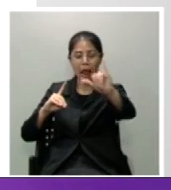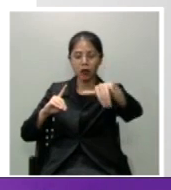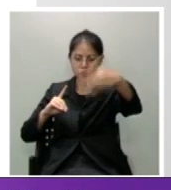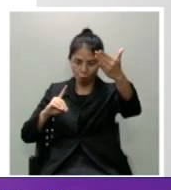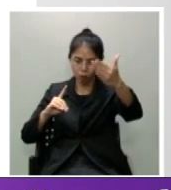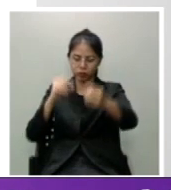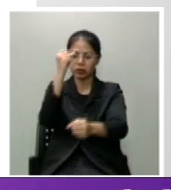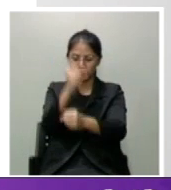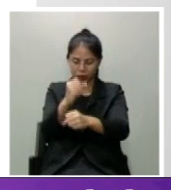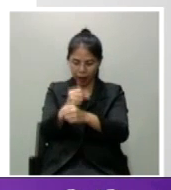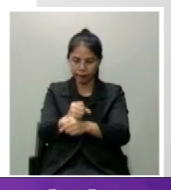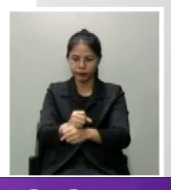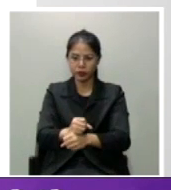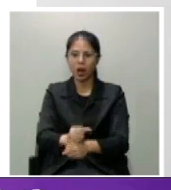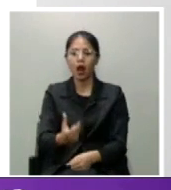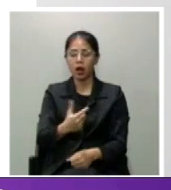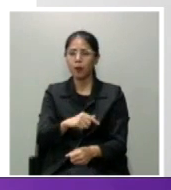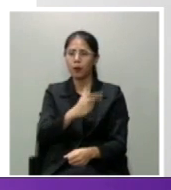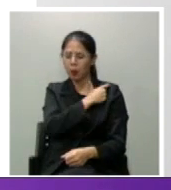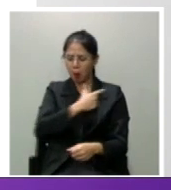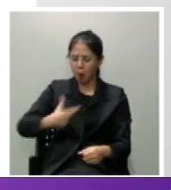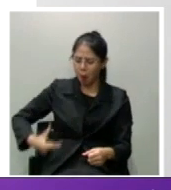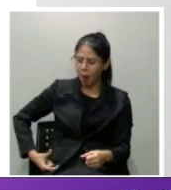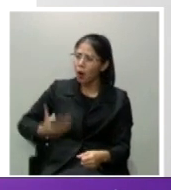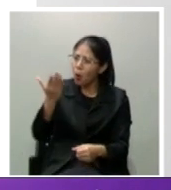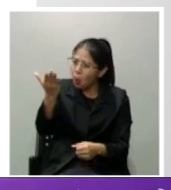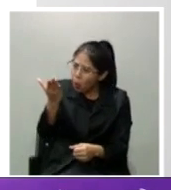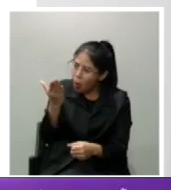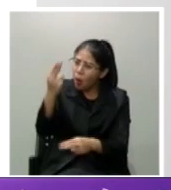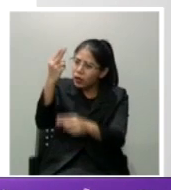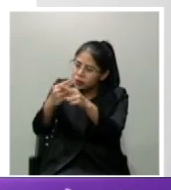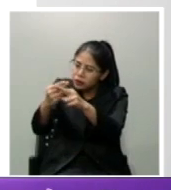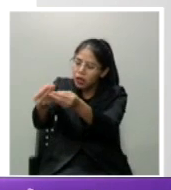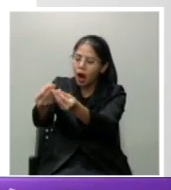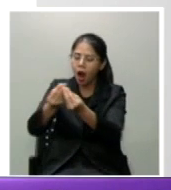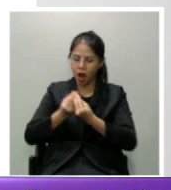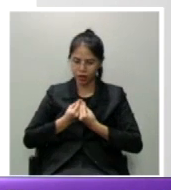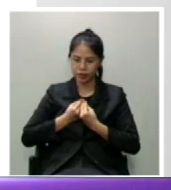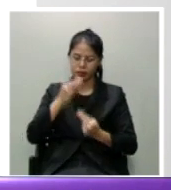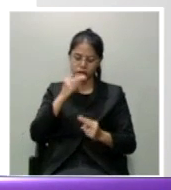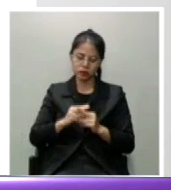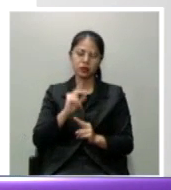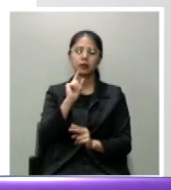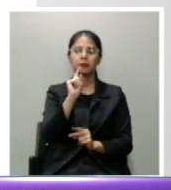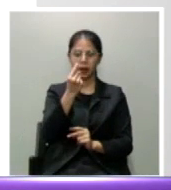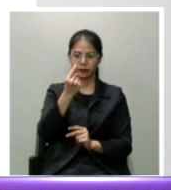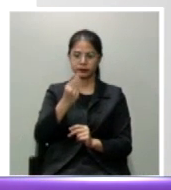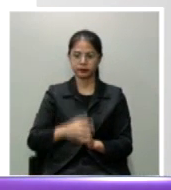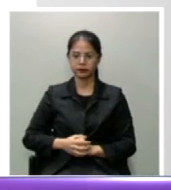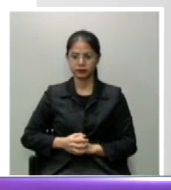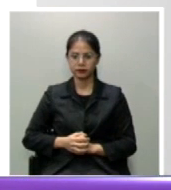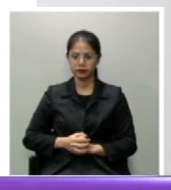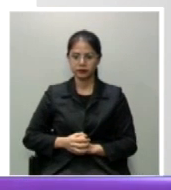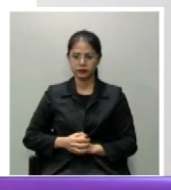แล้วก็ไปขอพระราชทานชื่อก็ได้รับพระมหากรุณาได้รับพระราชทานชื่อมาเป็นอันว่า